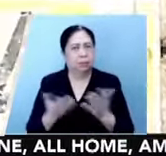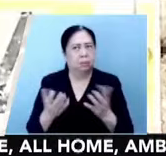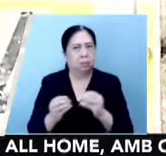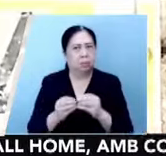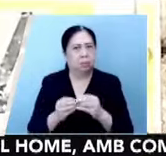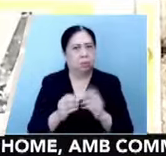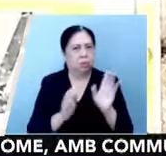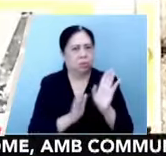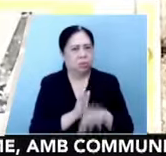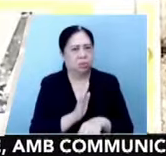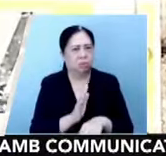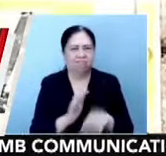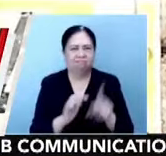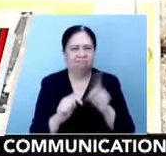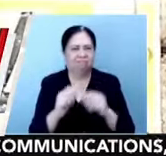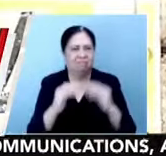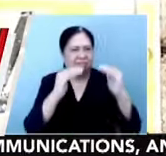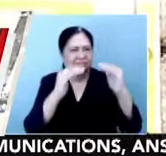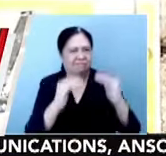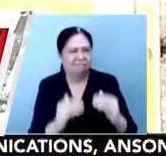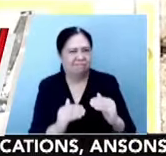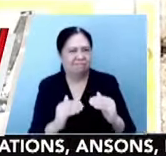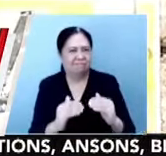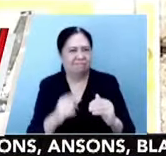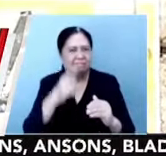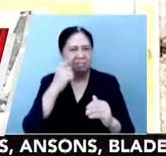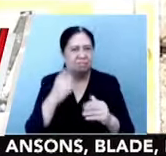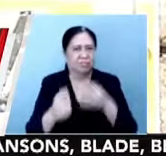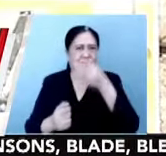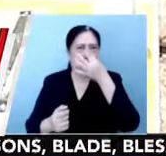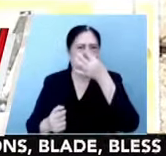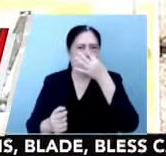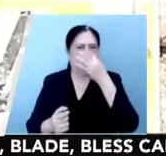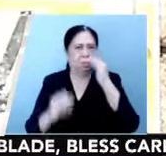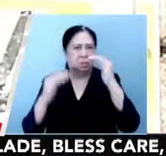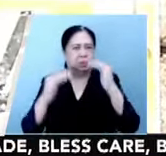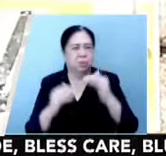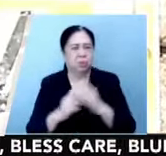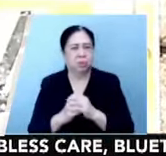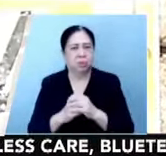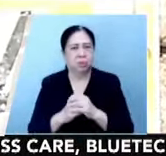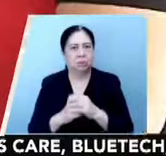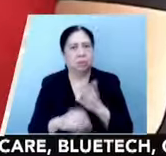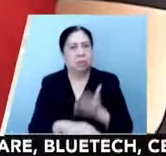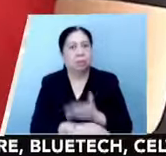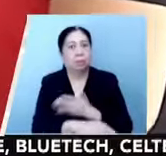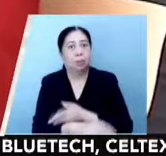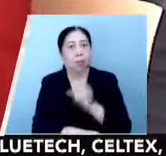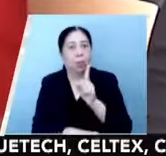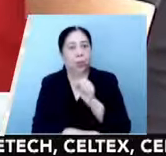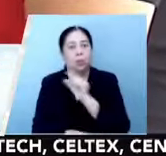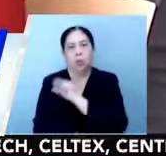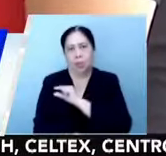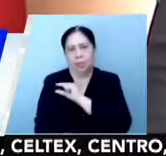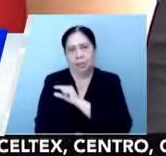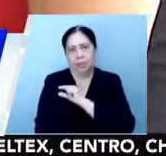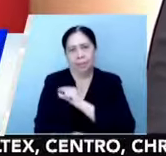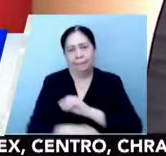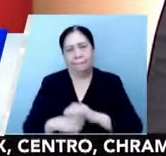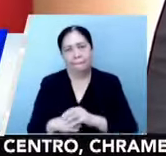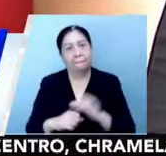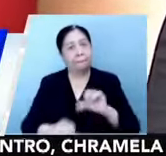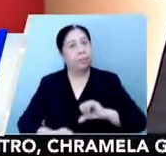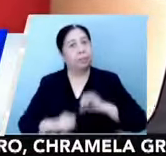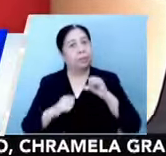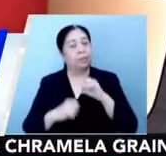siya kayang ibaba ng todo-todo kasi maliit lang naman yung binaba eh. Gumanda lang yung quality niya. Ipinagmalaki rin ng